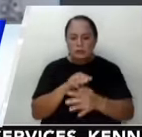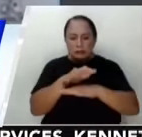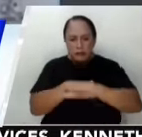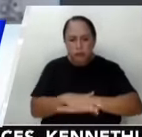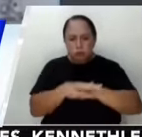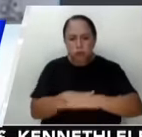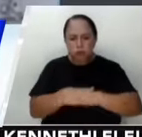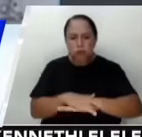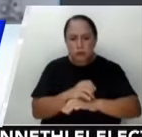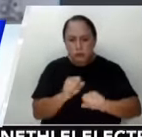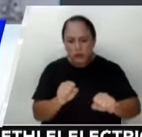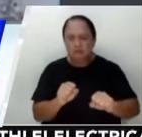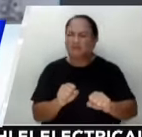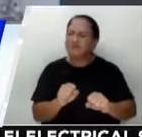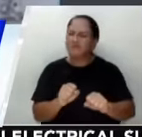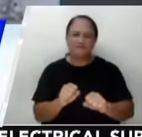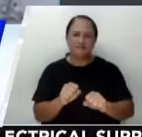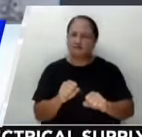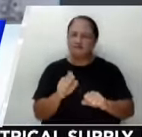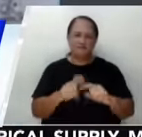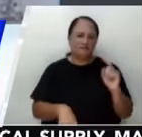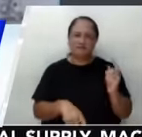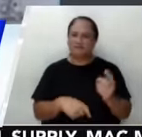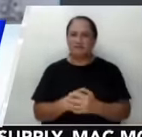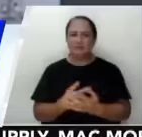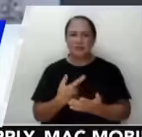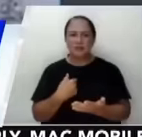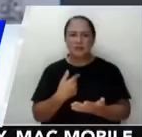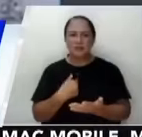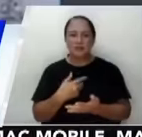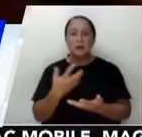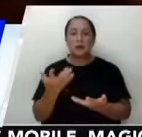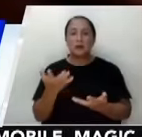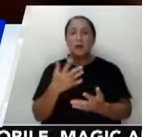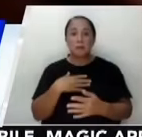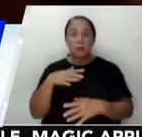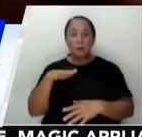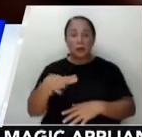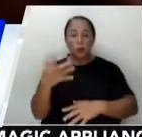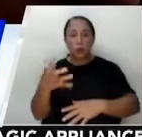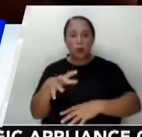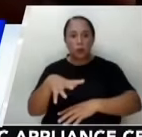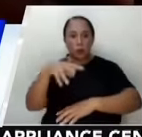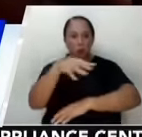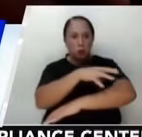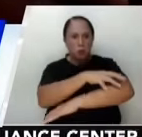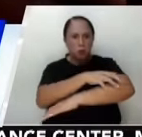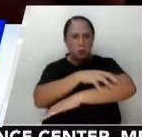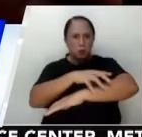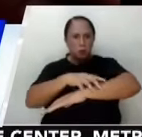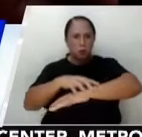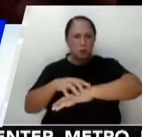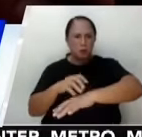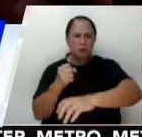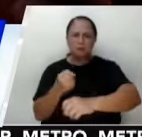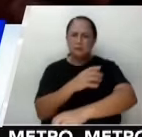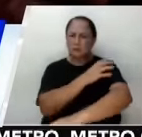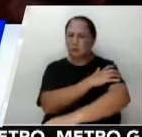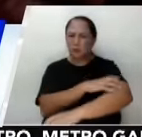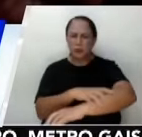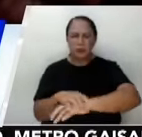tama ng anak ko sa kamay. Talagang kahit binata talaga, hindi na bubuhayin